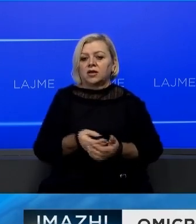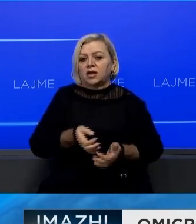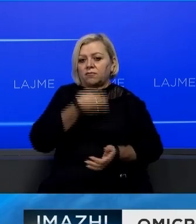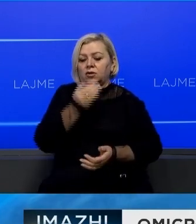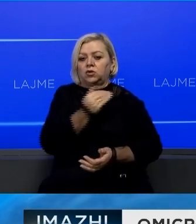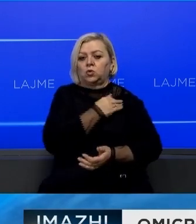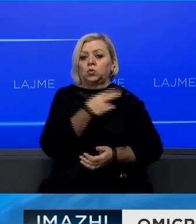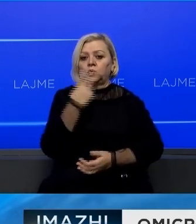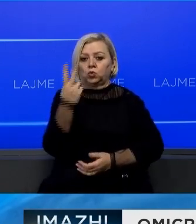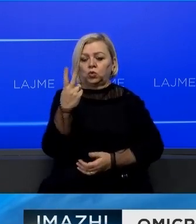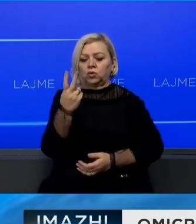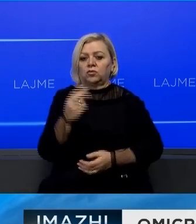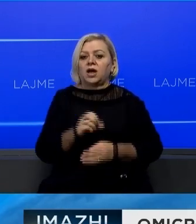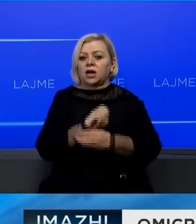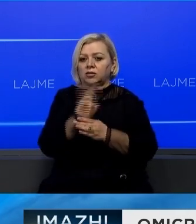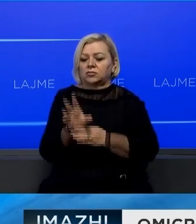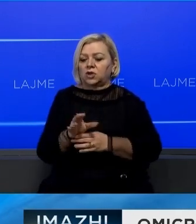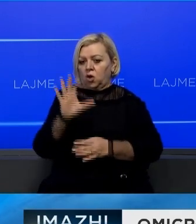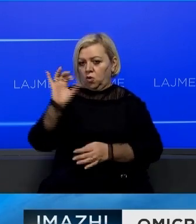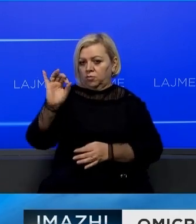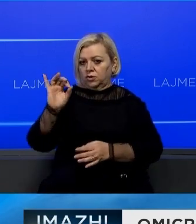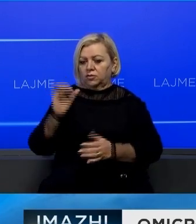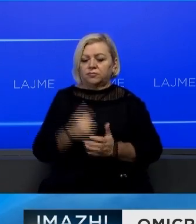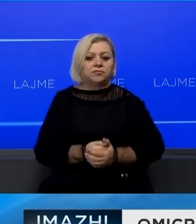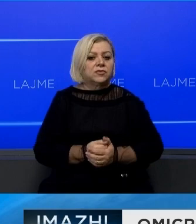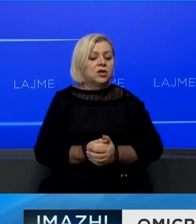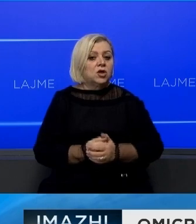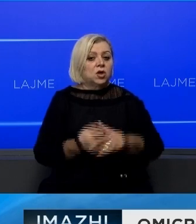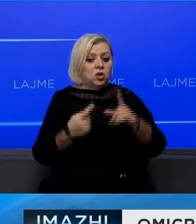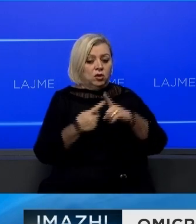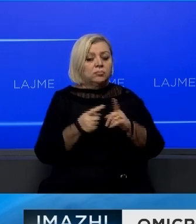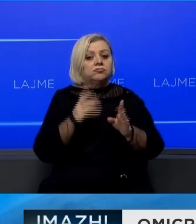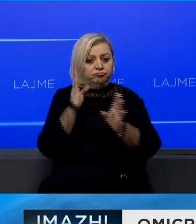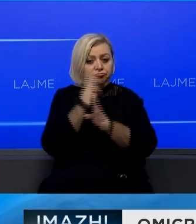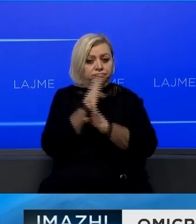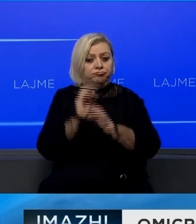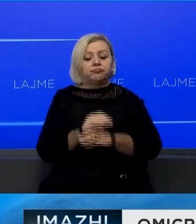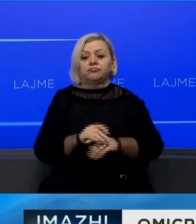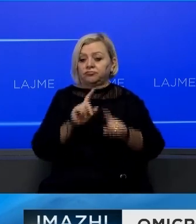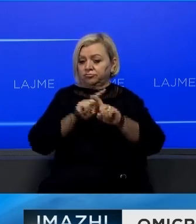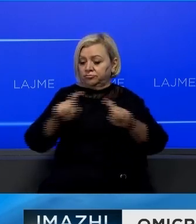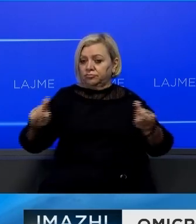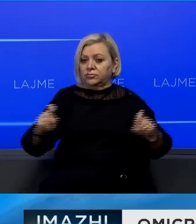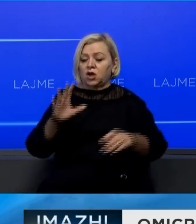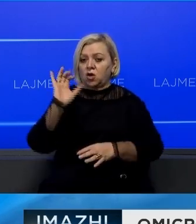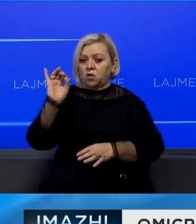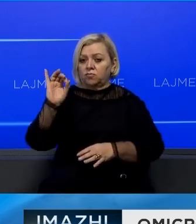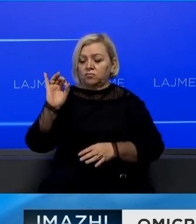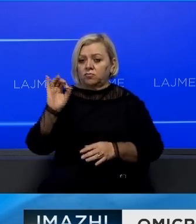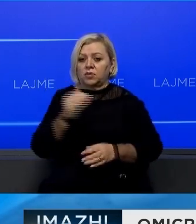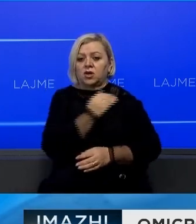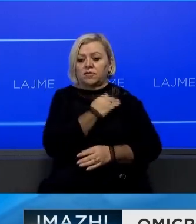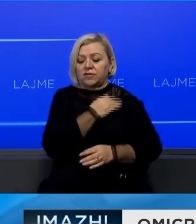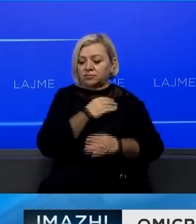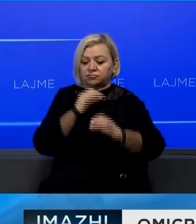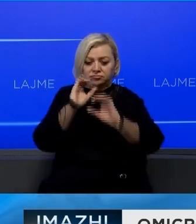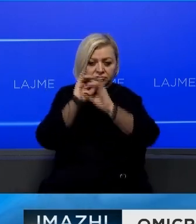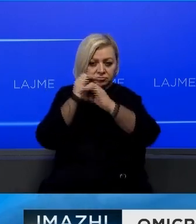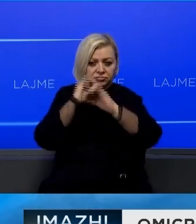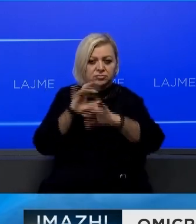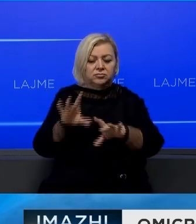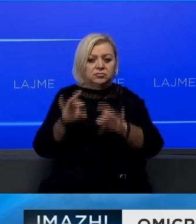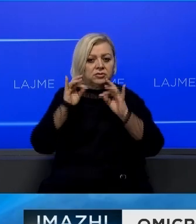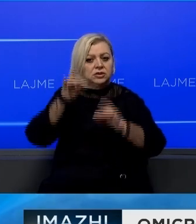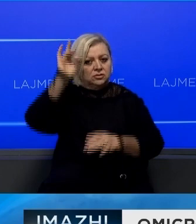raste me variantin Omikron. Tomini tha se dyshimi për prezencën e tij në Shqipëri është konfirmuar pas analizave të kryera